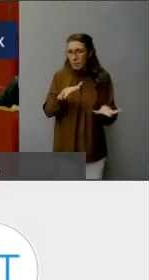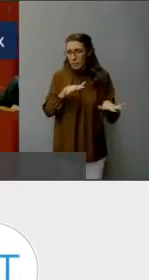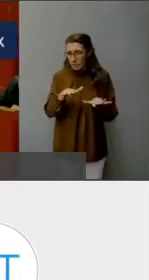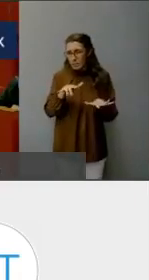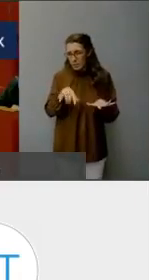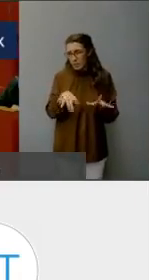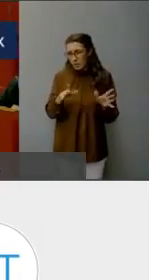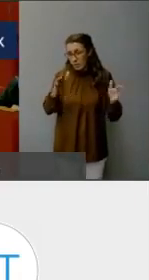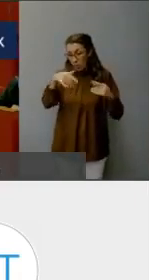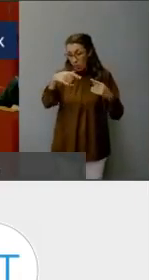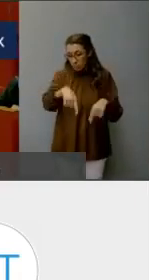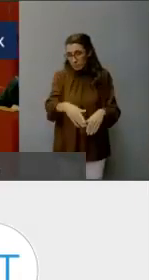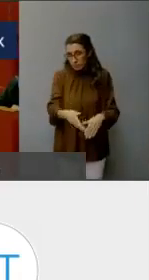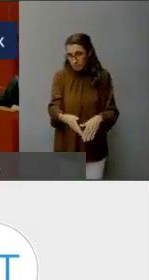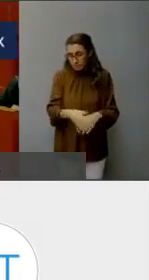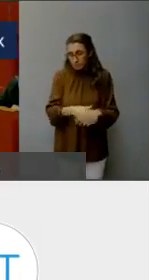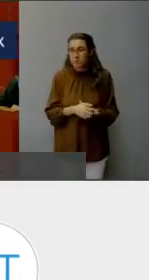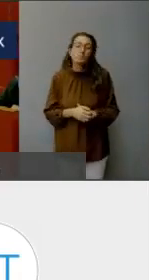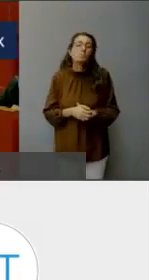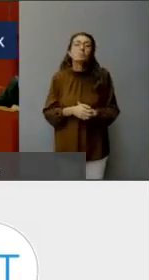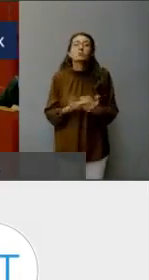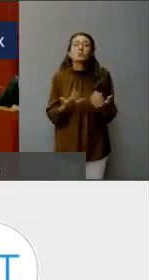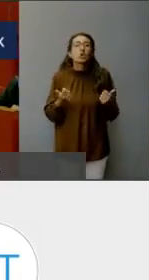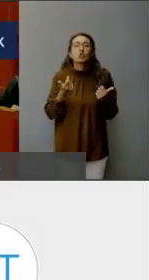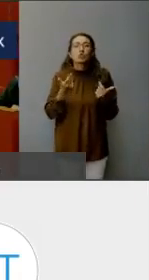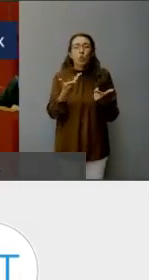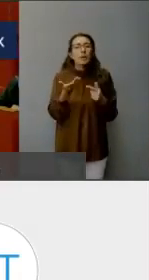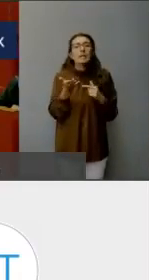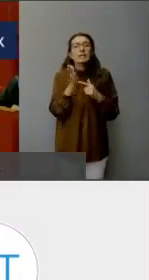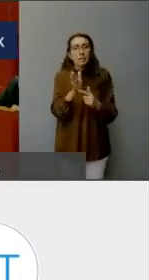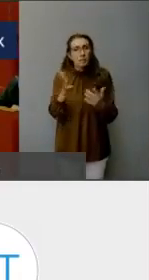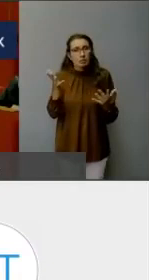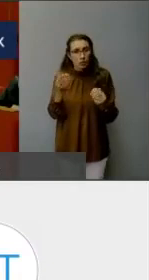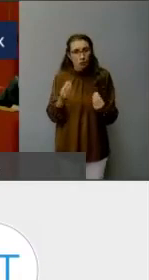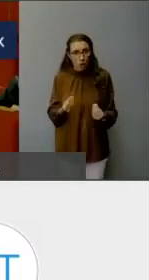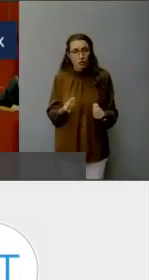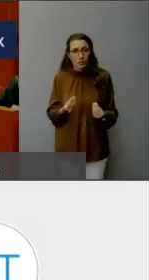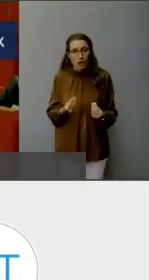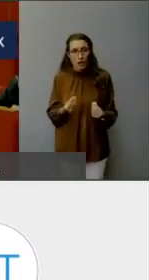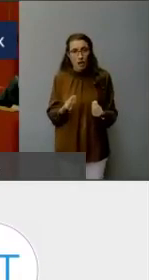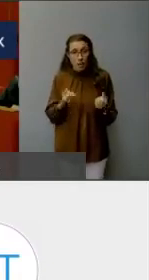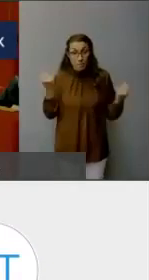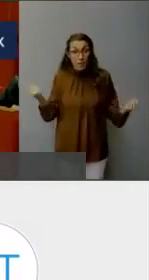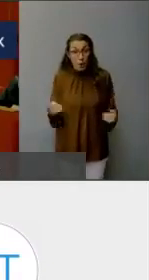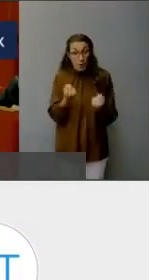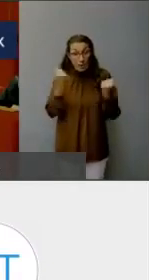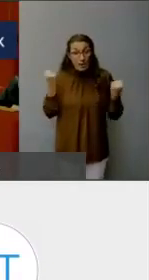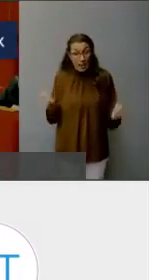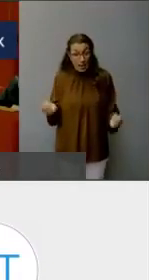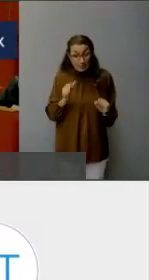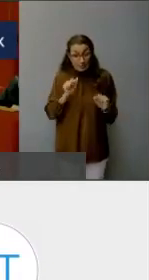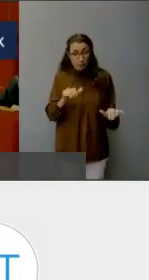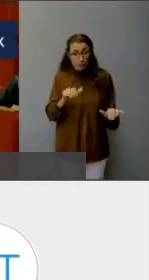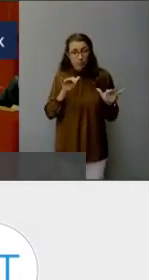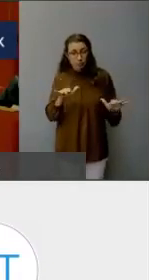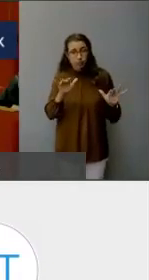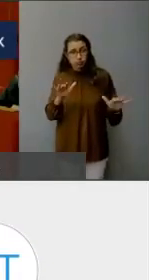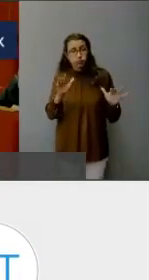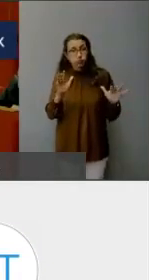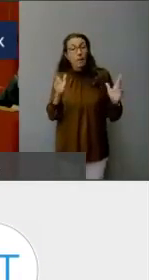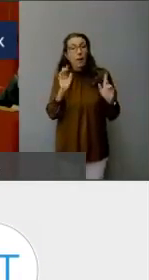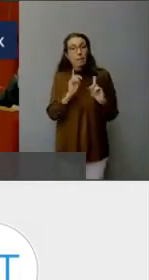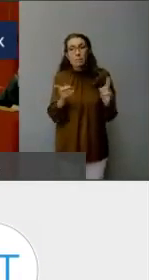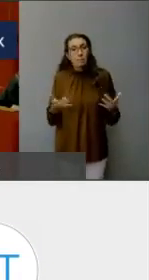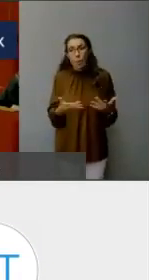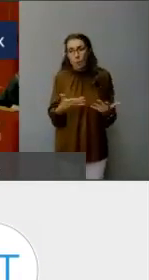quest'aula i numeri certificano che al di là della propaganda in questi ultimi cinque anni la decrescita della popolazione non